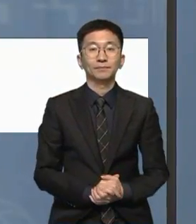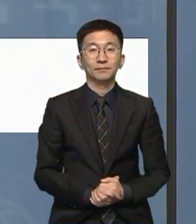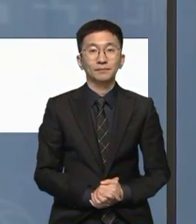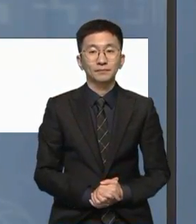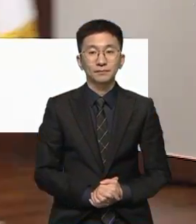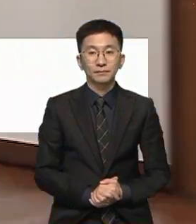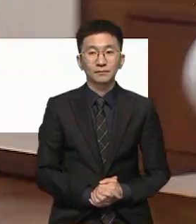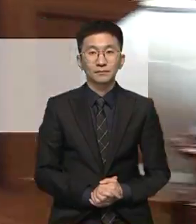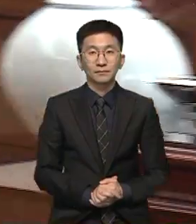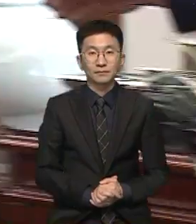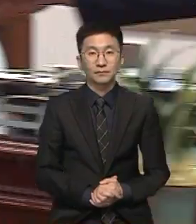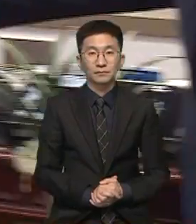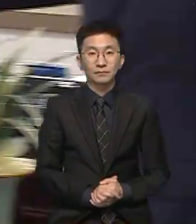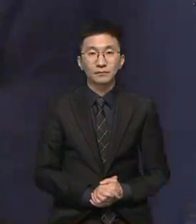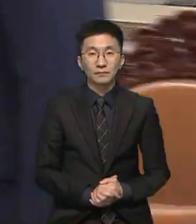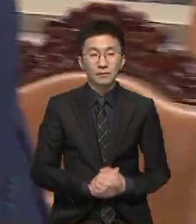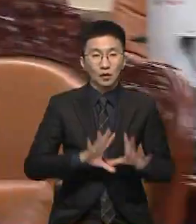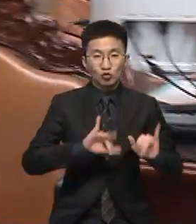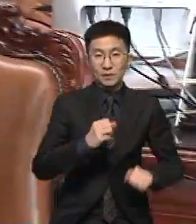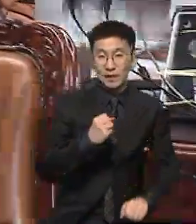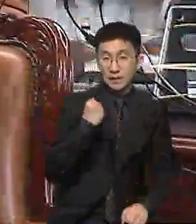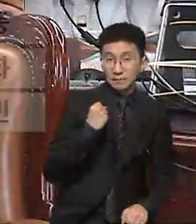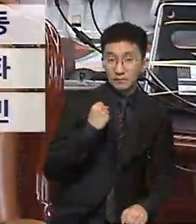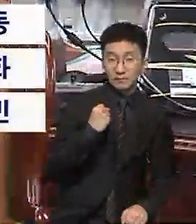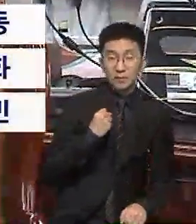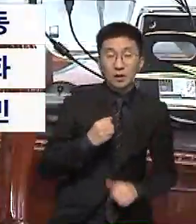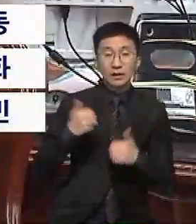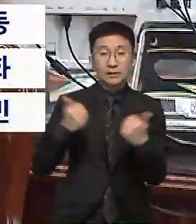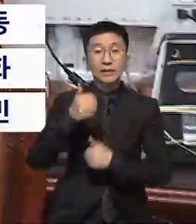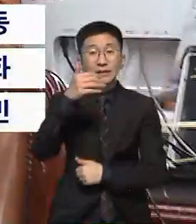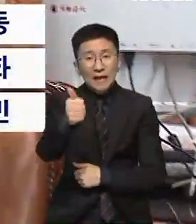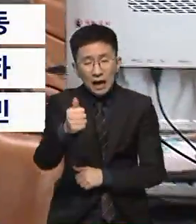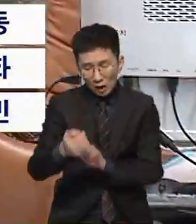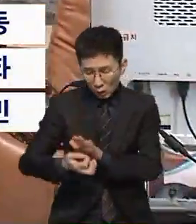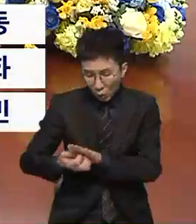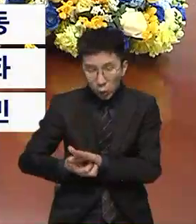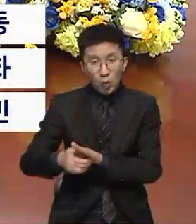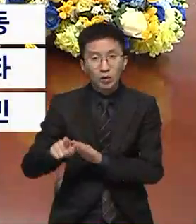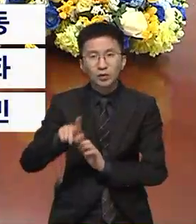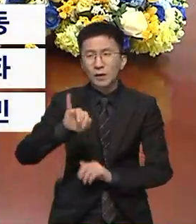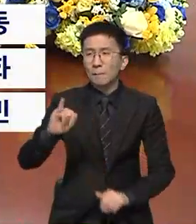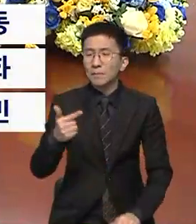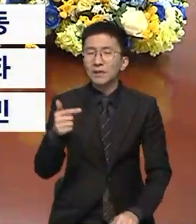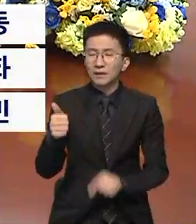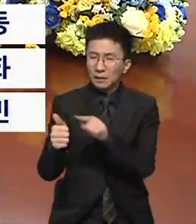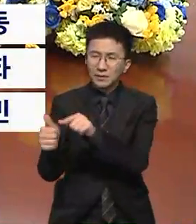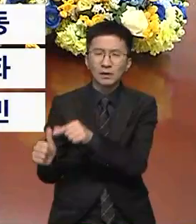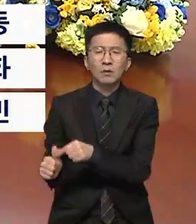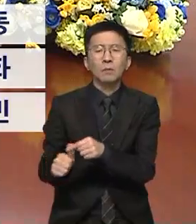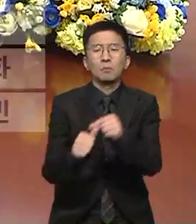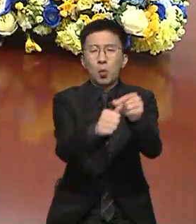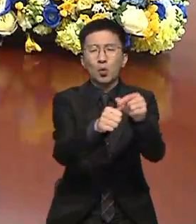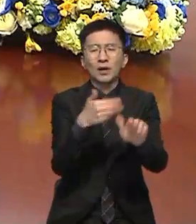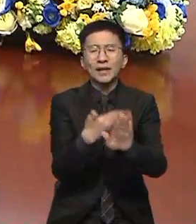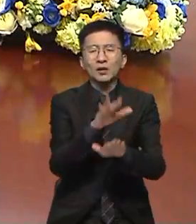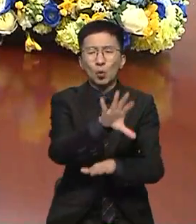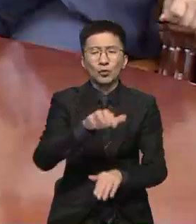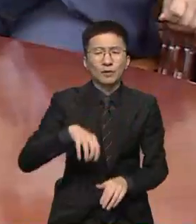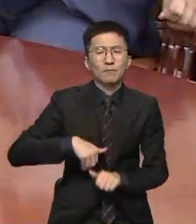답하렵니까? 국민의힘은 박병석 국회의장에게 꼼수를 쓴 민 의원을 다른 상임위로 보내야 한다고